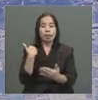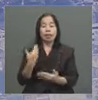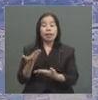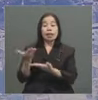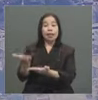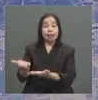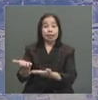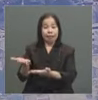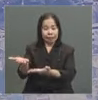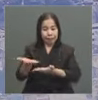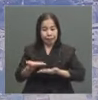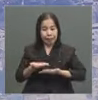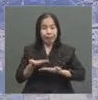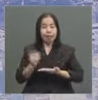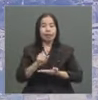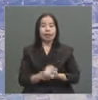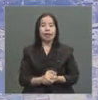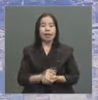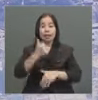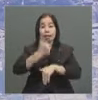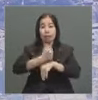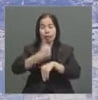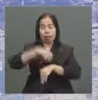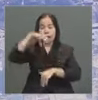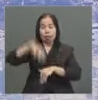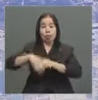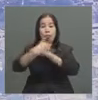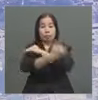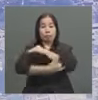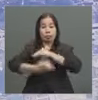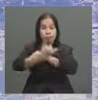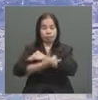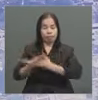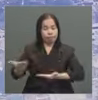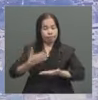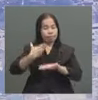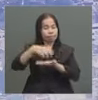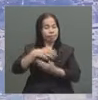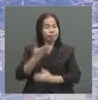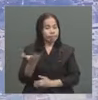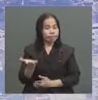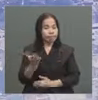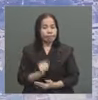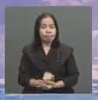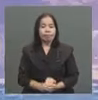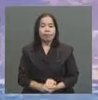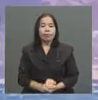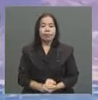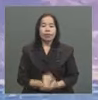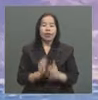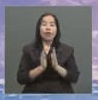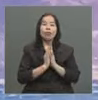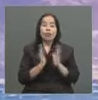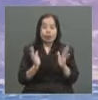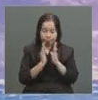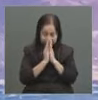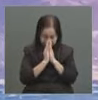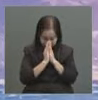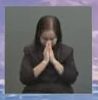นะครับท่านเชิดเกียรติได้เป็นผู้ที่จะให้รายละเอียดตรงนี้เพิ่มเติมครับกับเรียนครับกับ ครับขอบพระคุณคุณหมอมากครับ